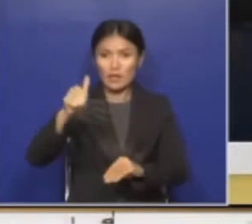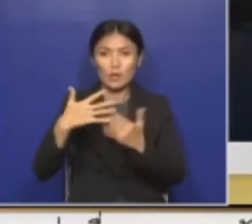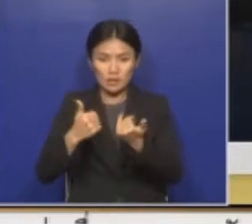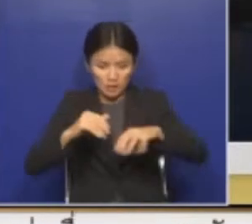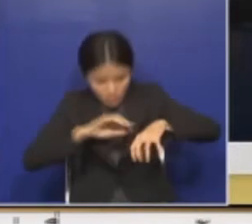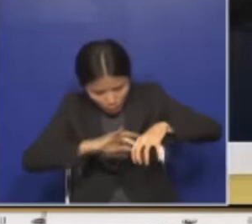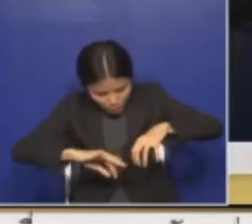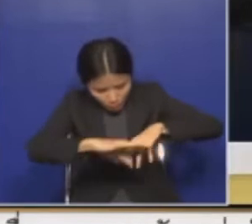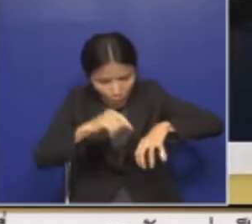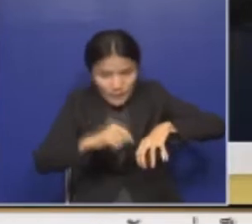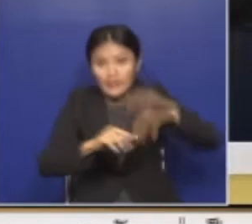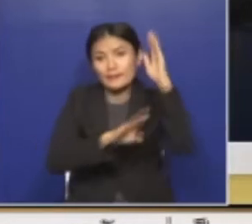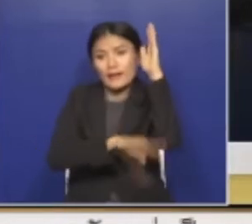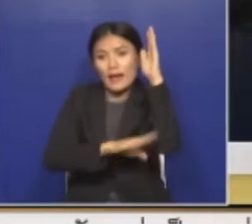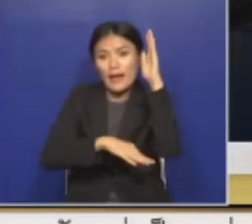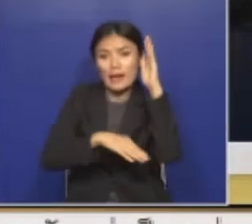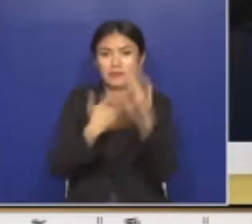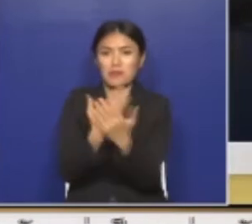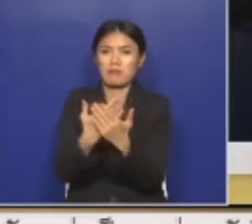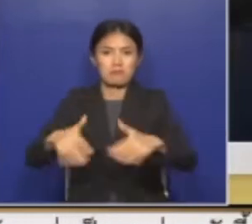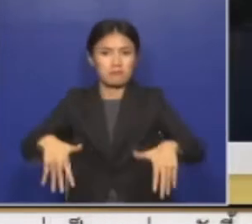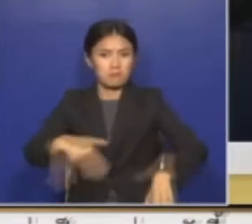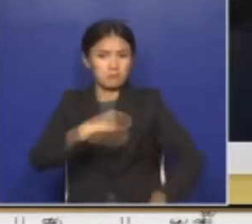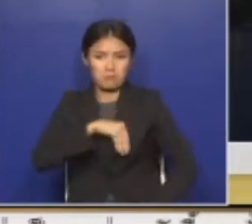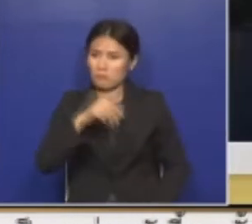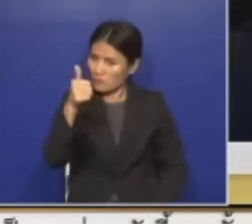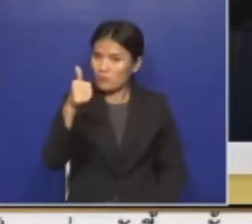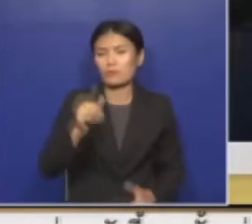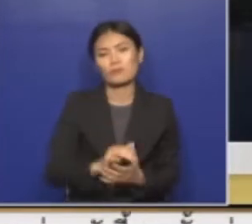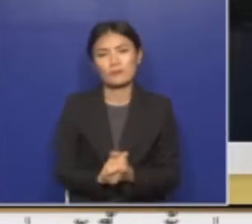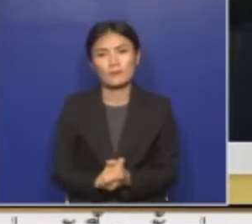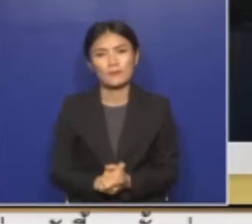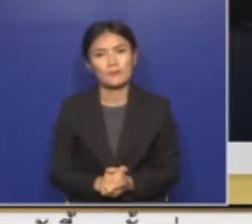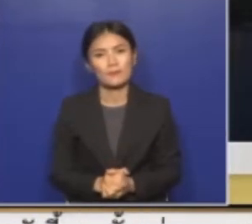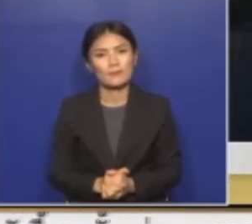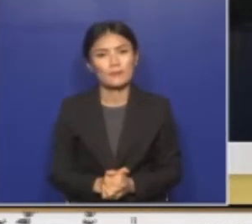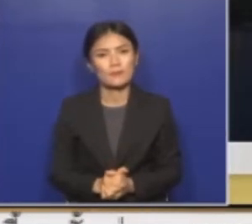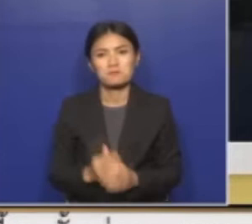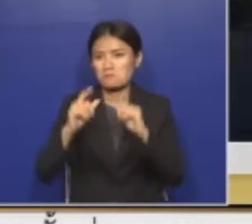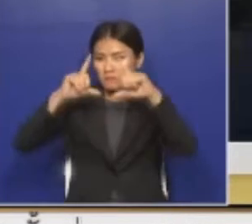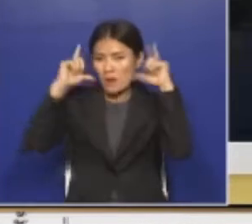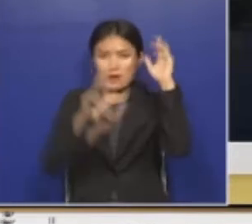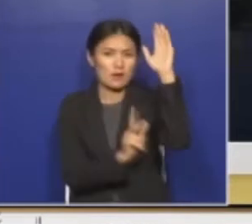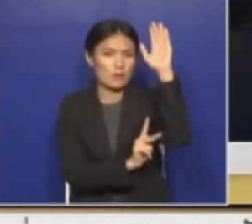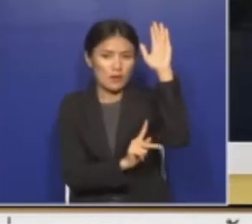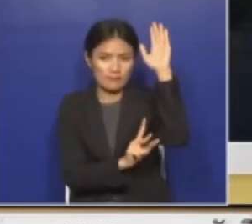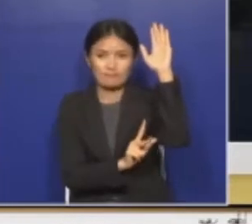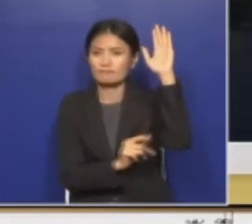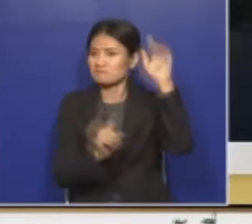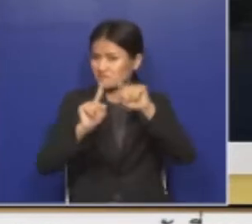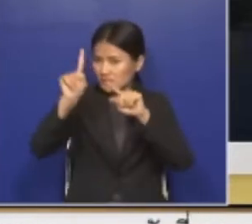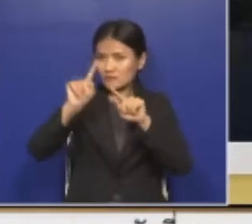ในภาคใต้ทำรายได้ให้กับประเทศไทยหลายท่านได้อภิปรายว่าอันดับ 1คือเกาะภูเก็ตนะครับ